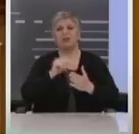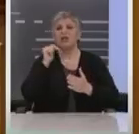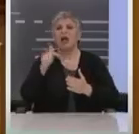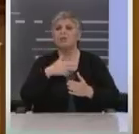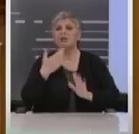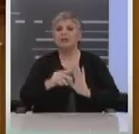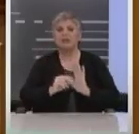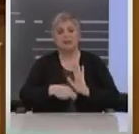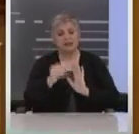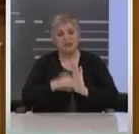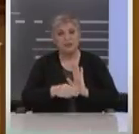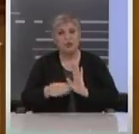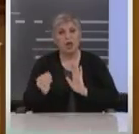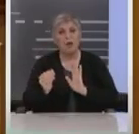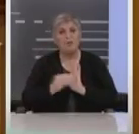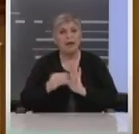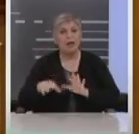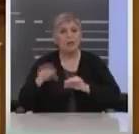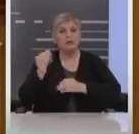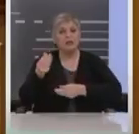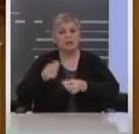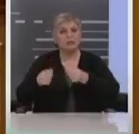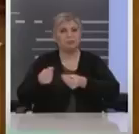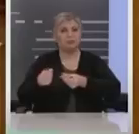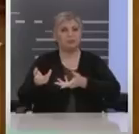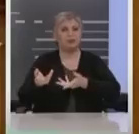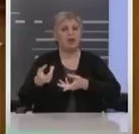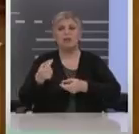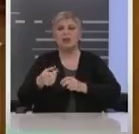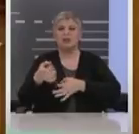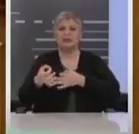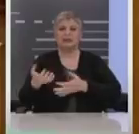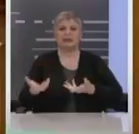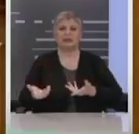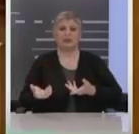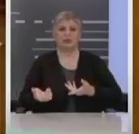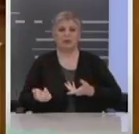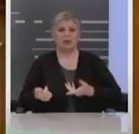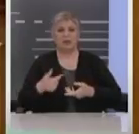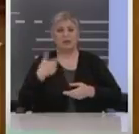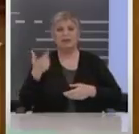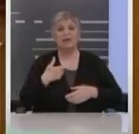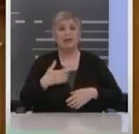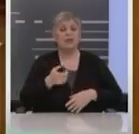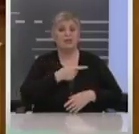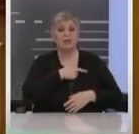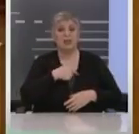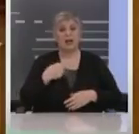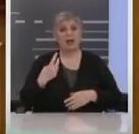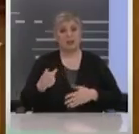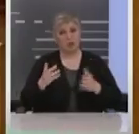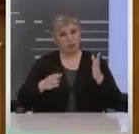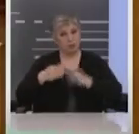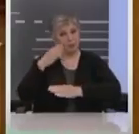συμφωνία. Πείτε μας πώς θα τα φέρετε. Διότι βγαίνει ο αρχηγός σας στο εξωτερικό, συναντάει τους επιτρόπους και